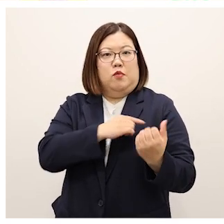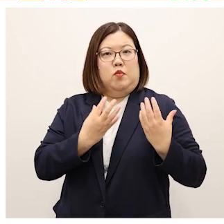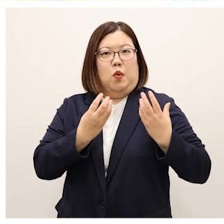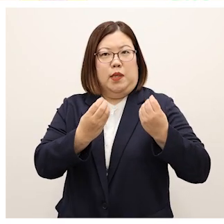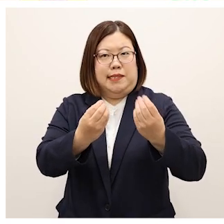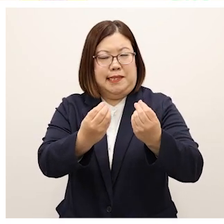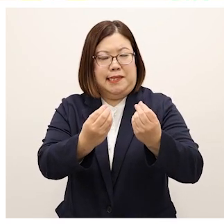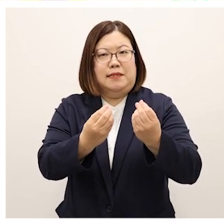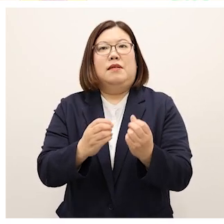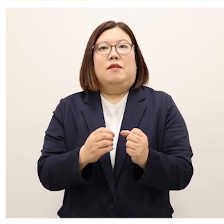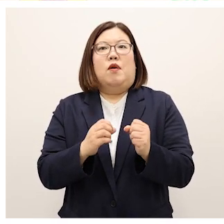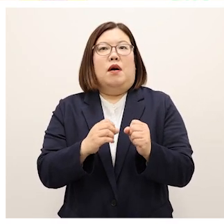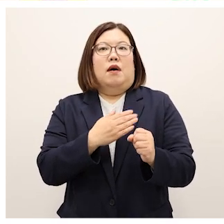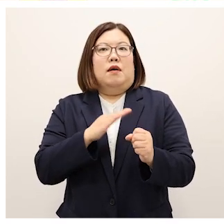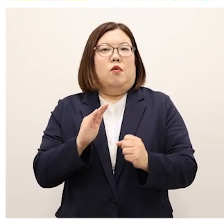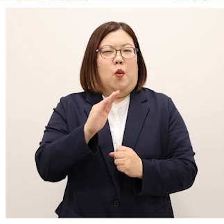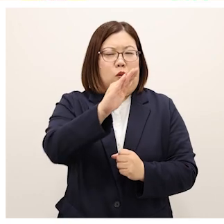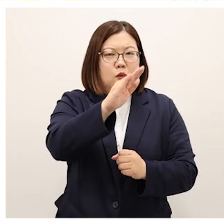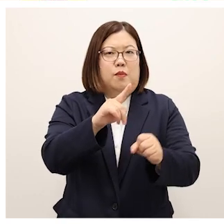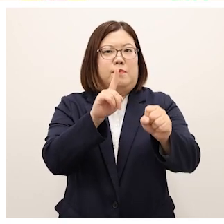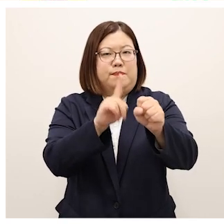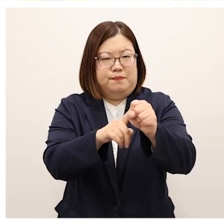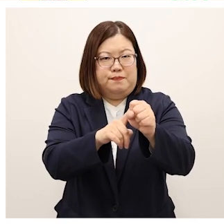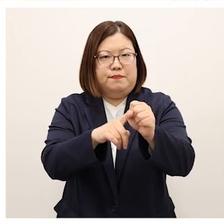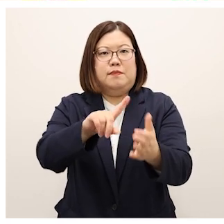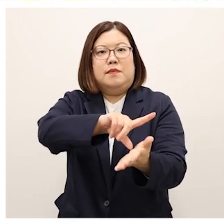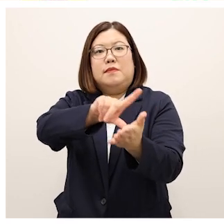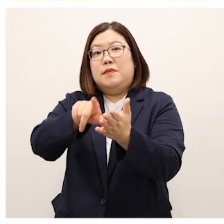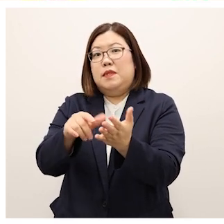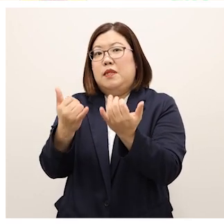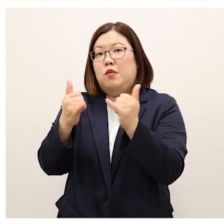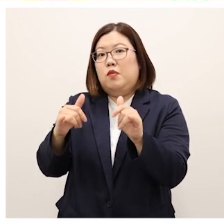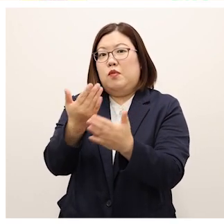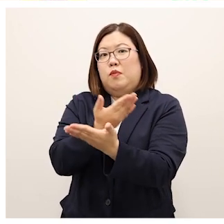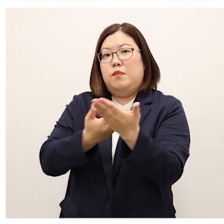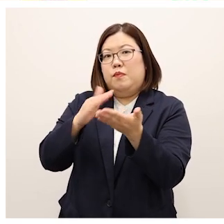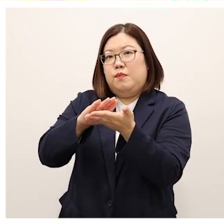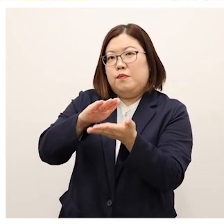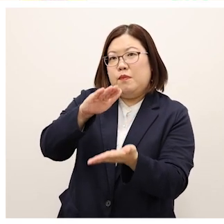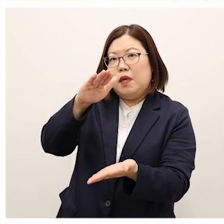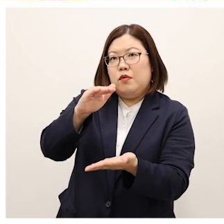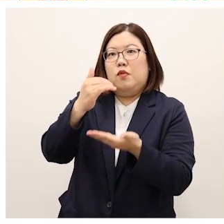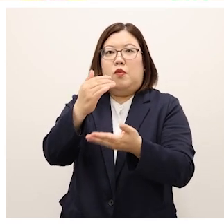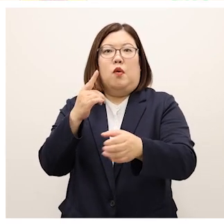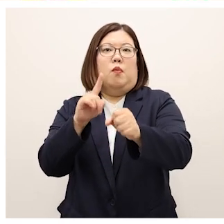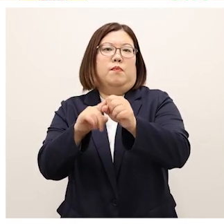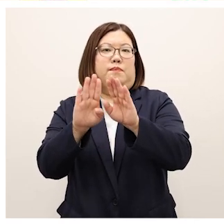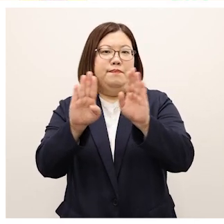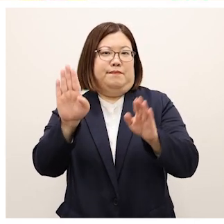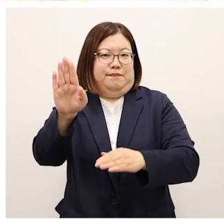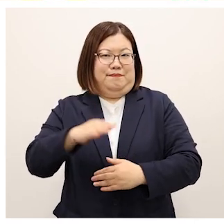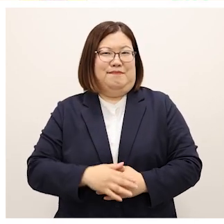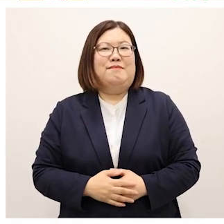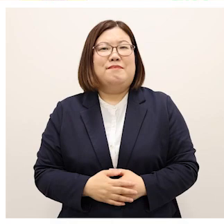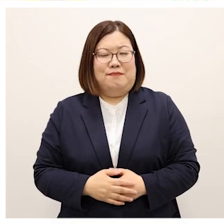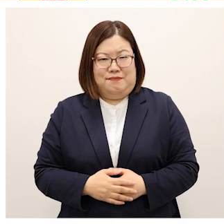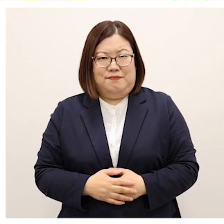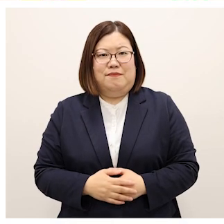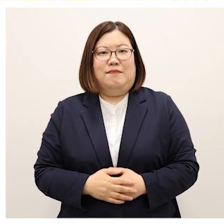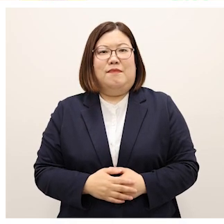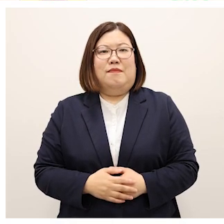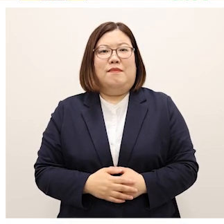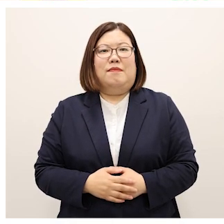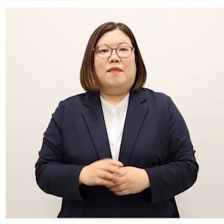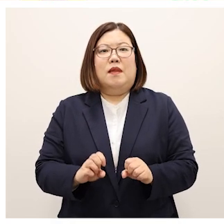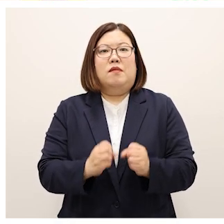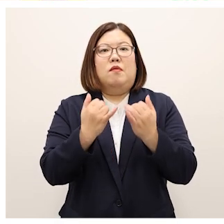者、障害児の皆さんが体力の向上を図るとともに、地域社会との交流を一層深